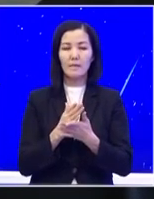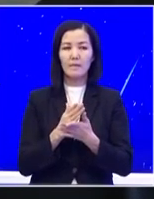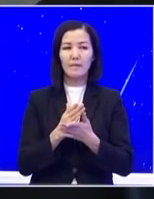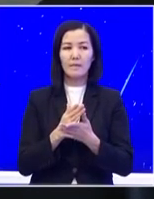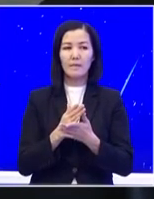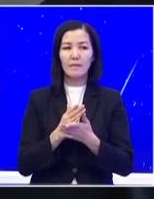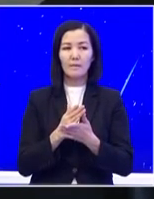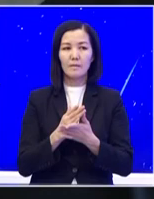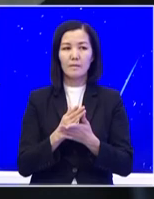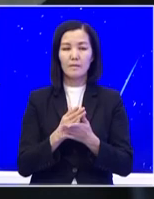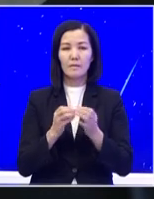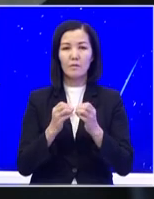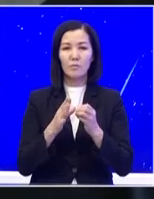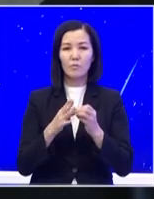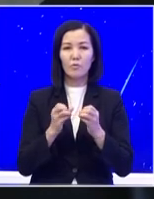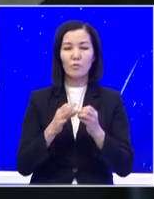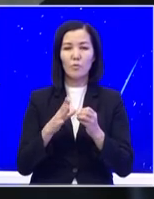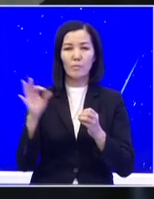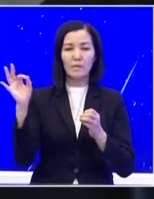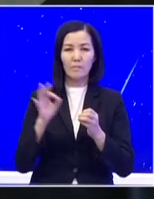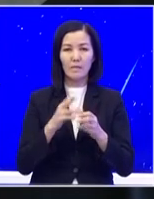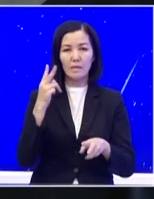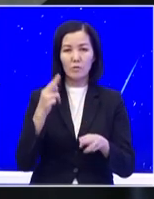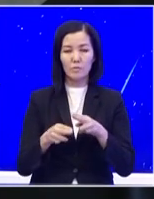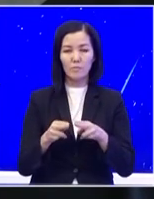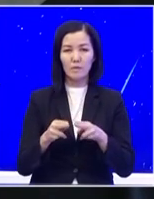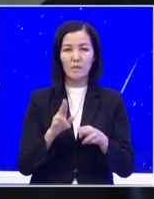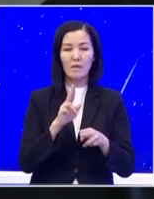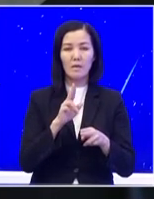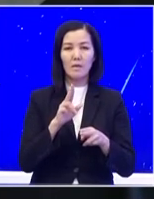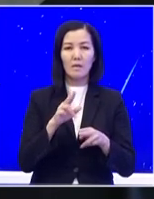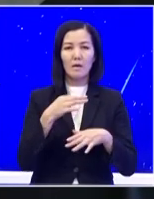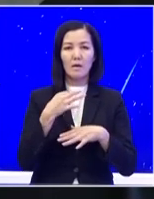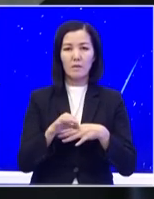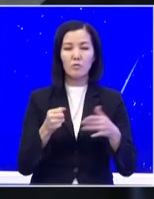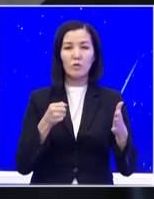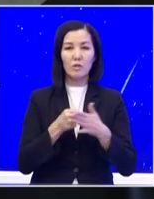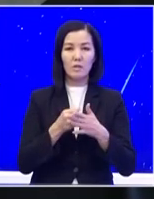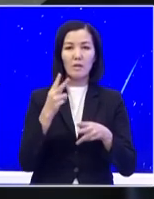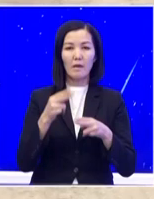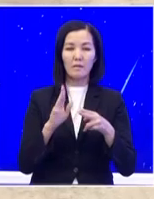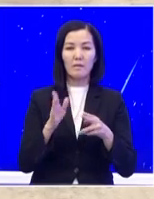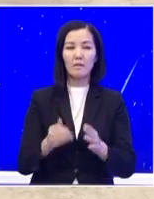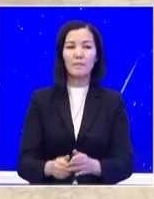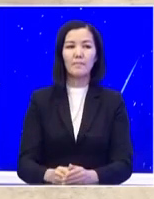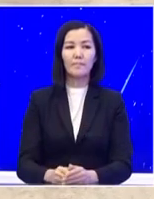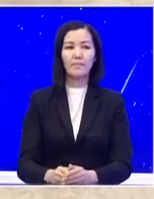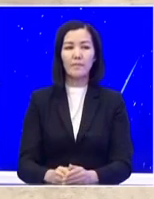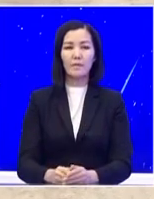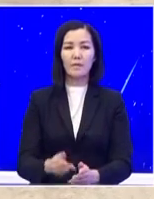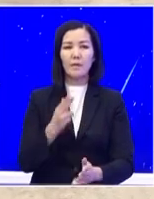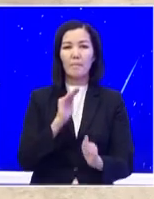Бүгінге дейін 14-15% жұмыс бітті. Октябрьдің аяқ жағында бітіріп береміз график бойынша. Кішкентай